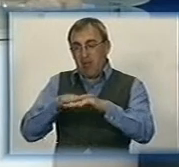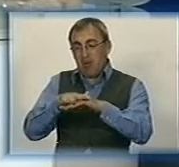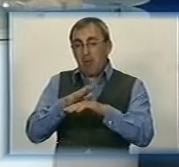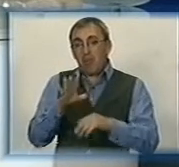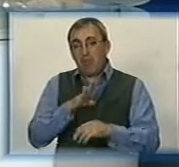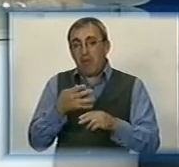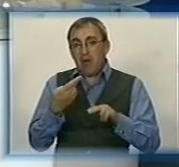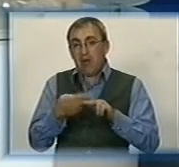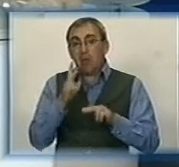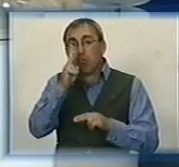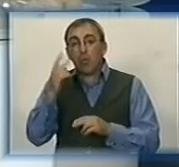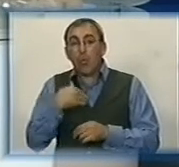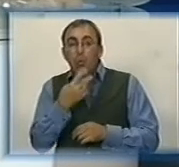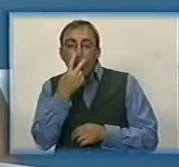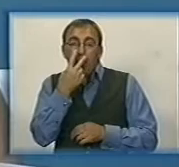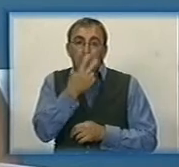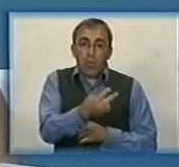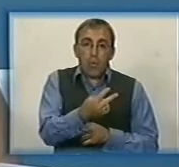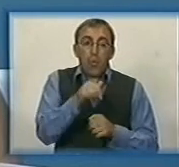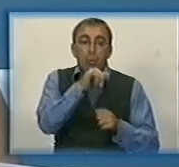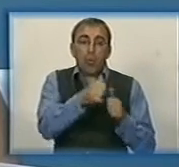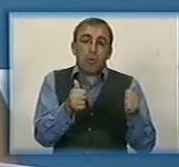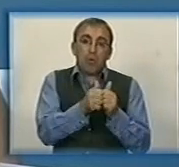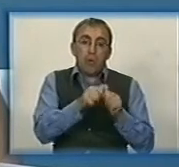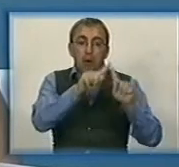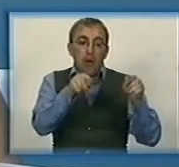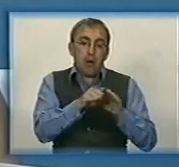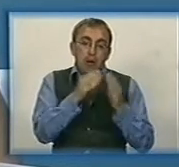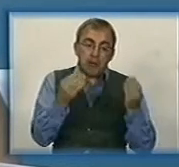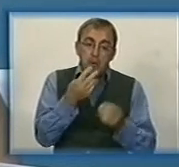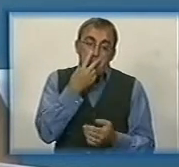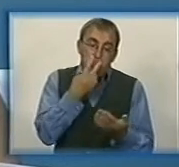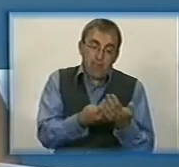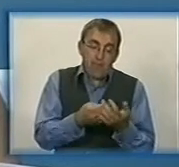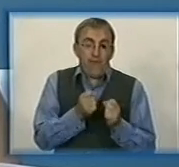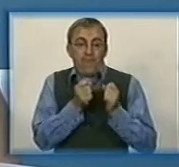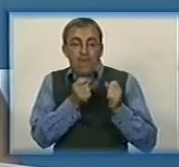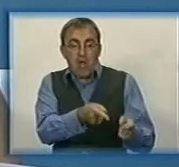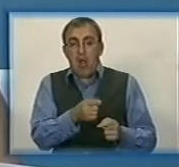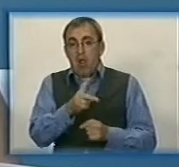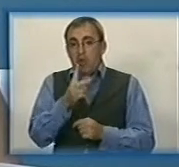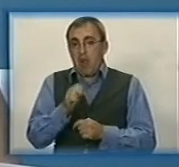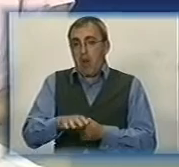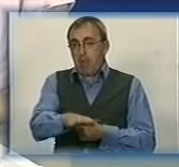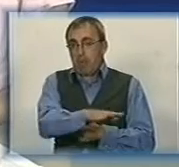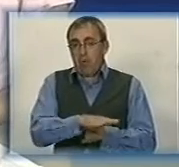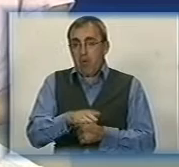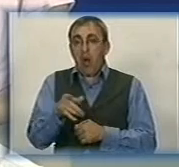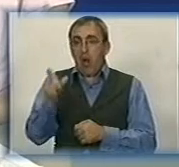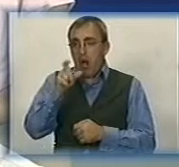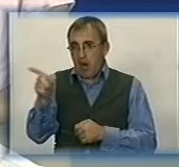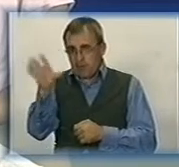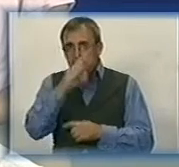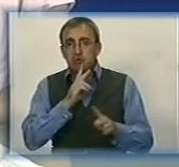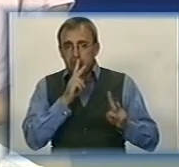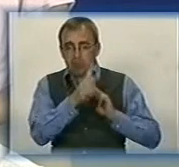бывает, кто-то увидел у соседа лист, взял его, раскрыл, посмотрел, выбросил на пол. На це скаржилися вам?